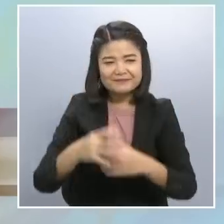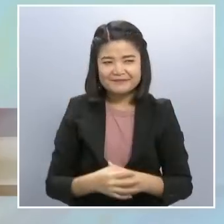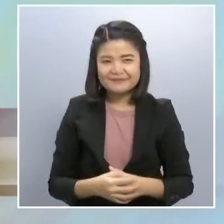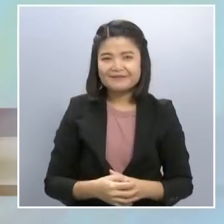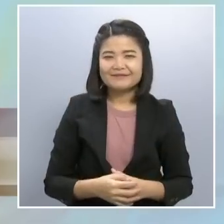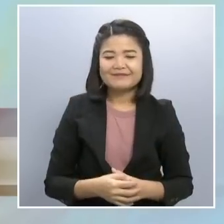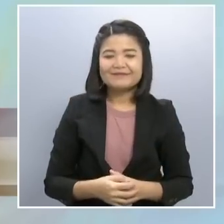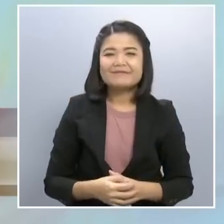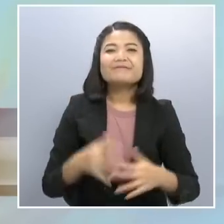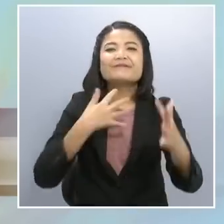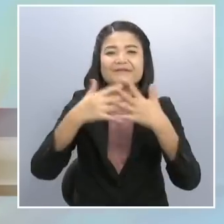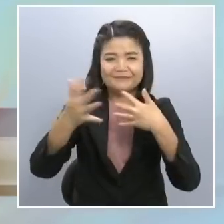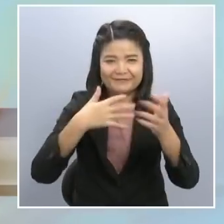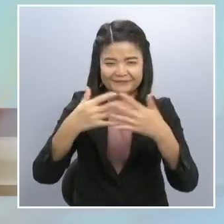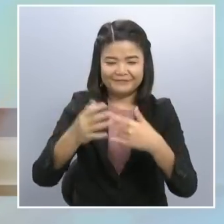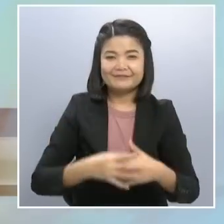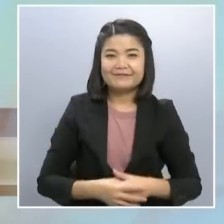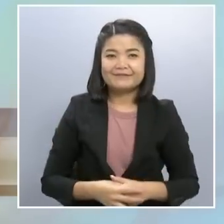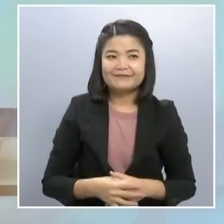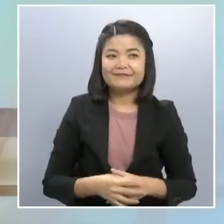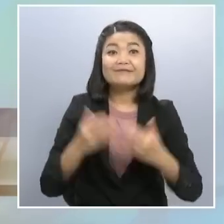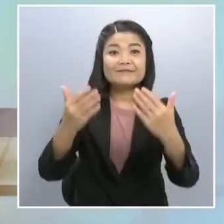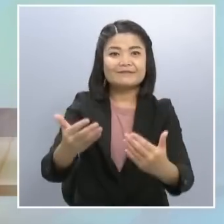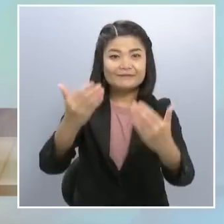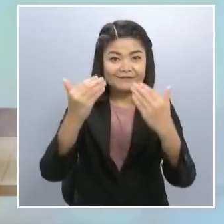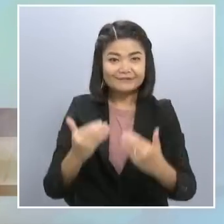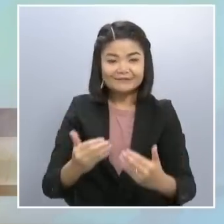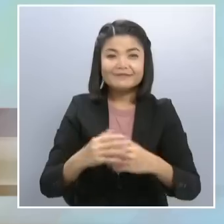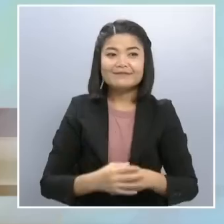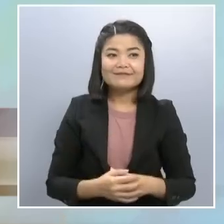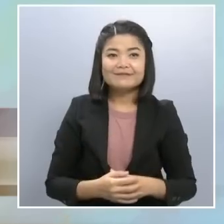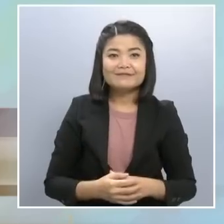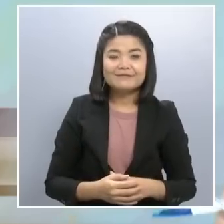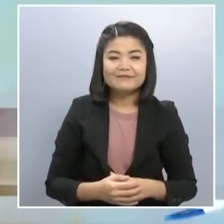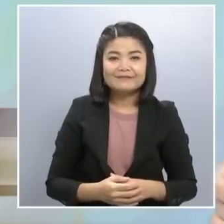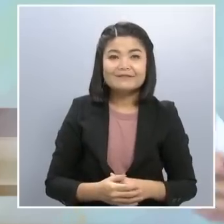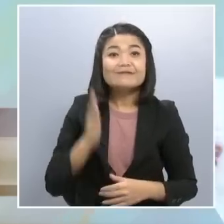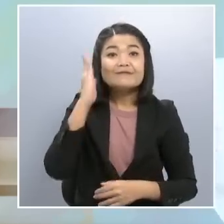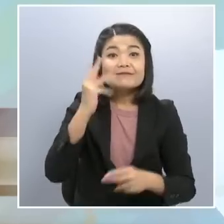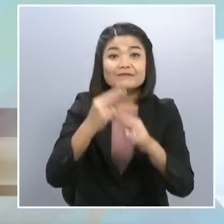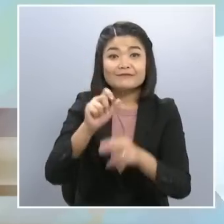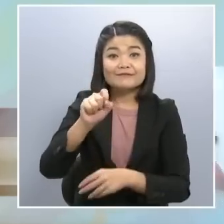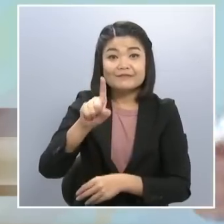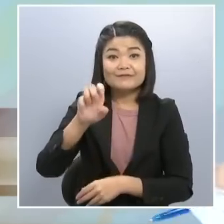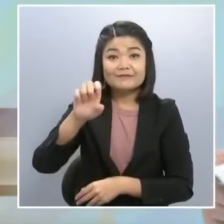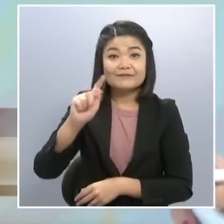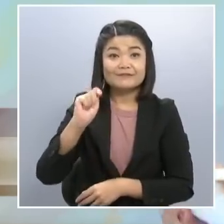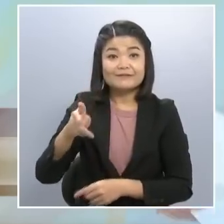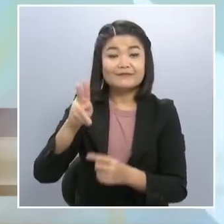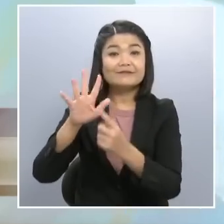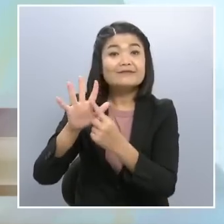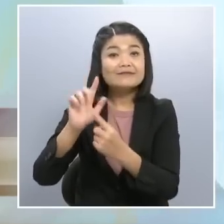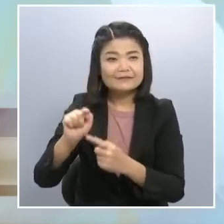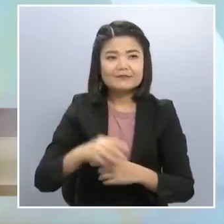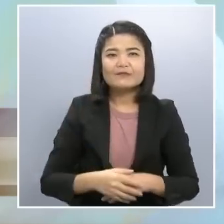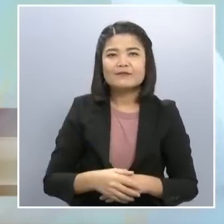ใช่ไหมอ่ะไม่เป็นไรท่านผู้ชมว่ากันต่อไปคนสิทธาที่วารีอันนี้ก็แรงเกินไปนะอยู่พรรคไทยสร้างไท